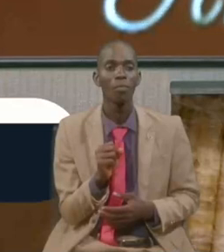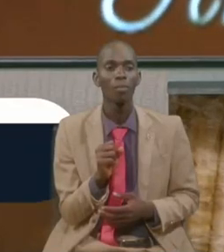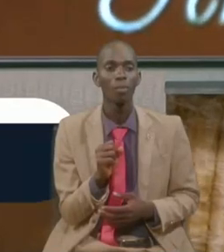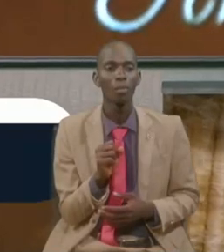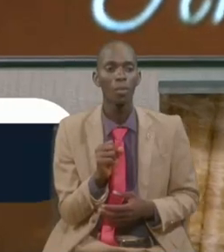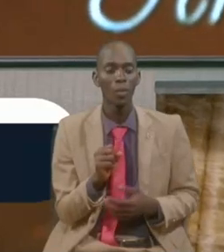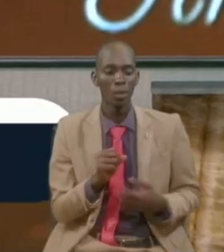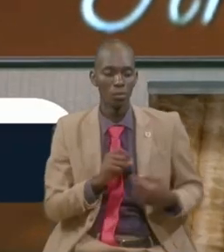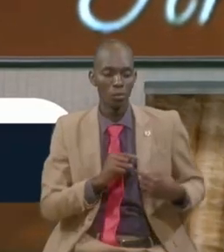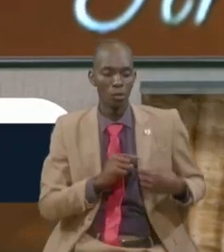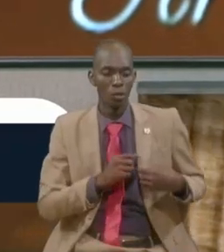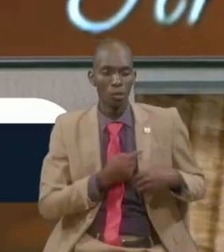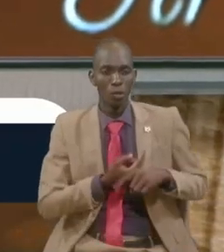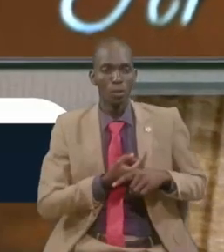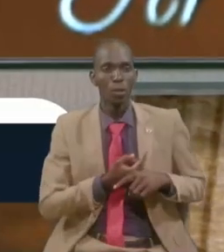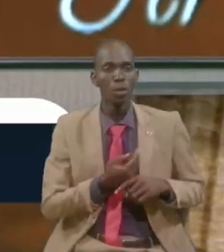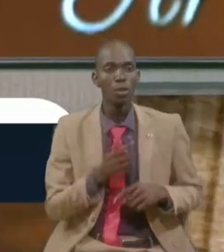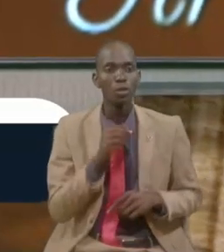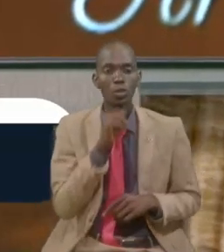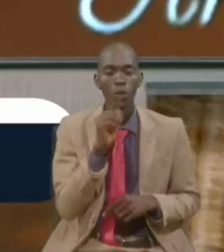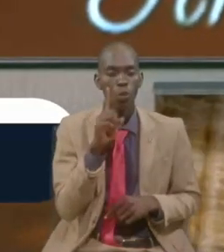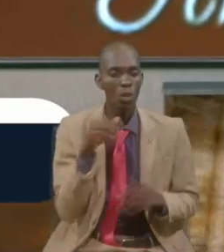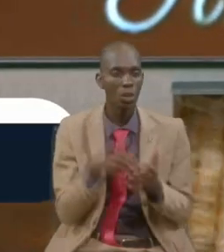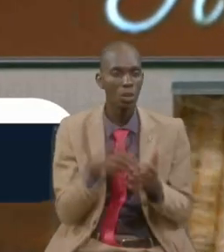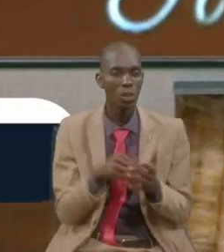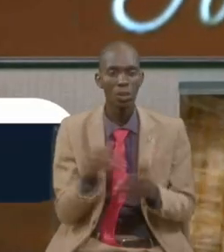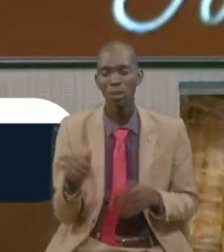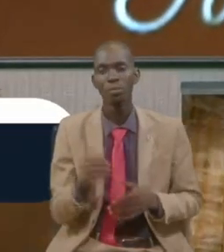Ne vous plaignez pas les uns des autres.